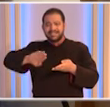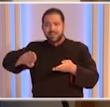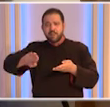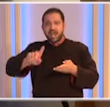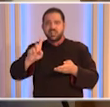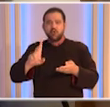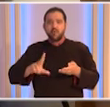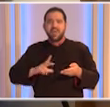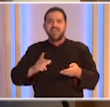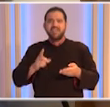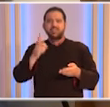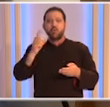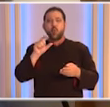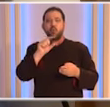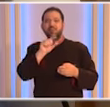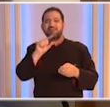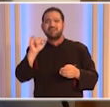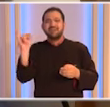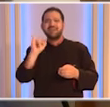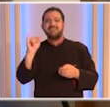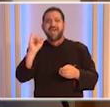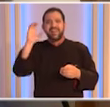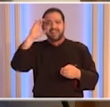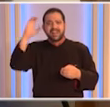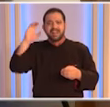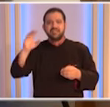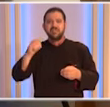credință, este un adevăr științific clar.